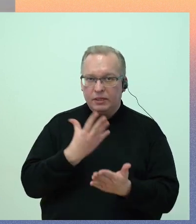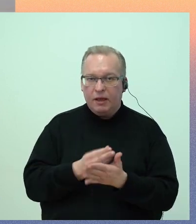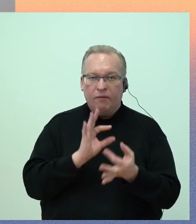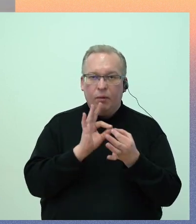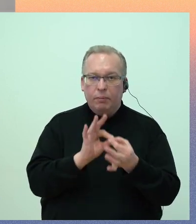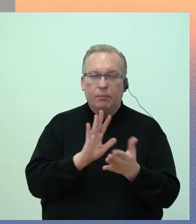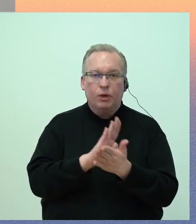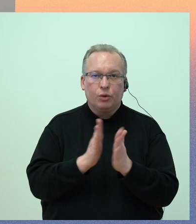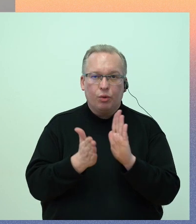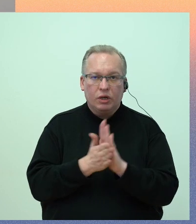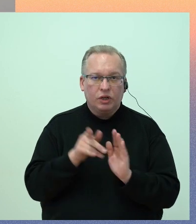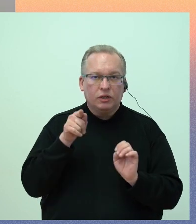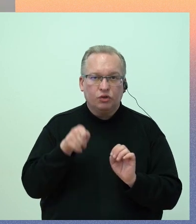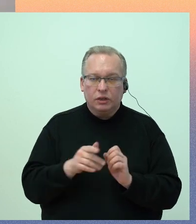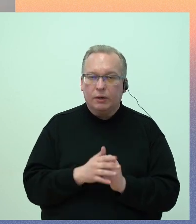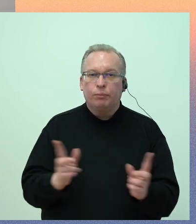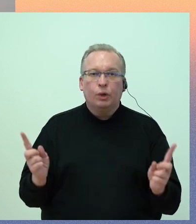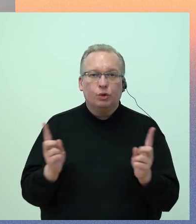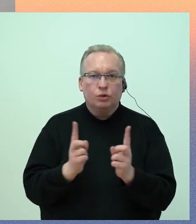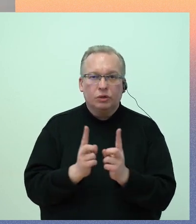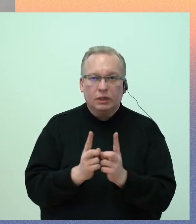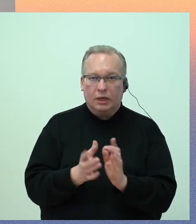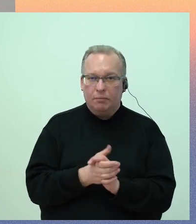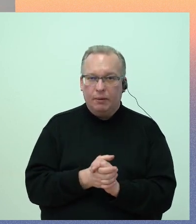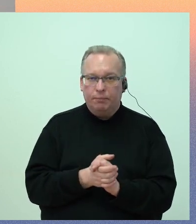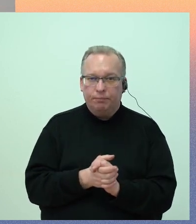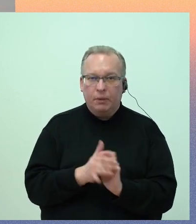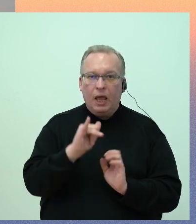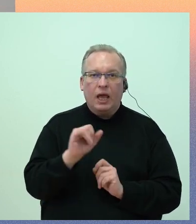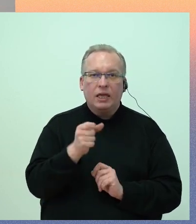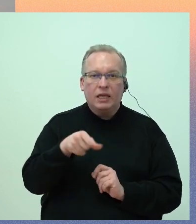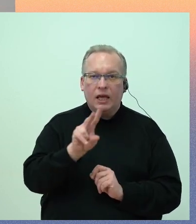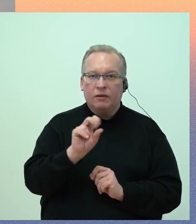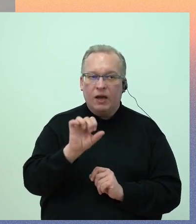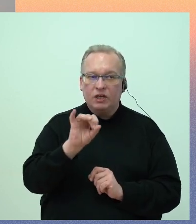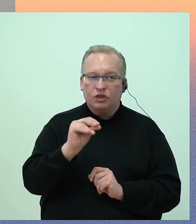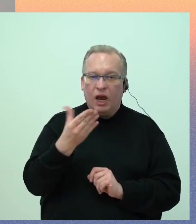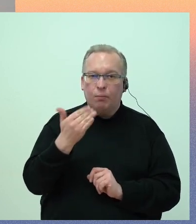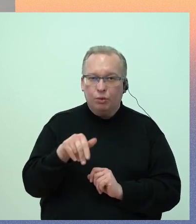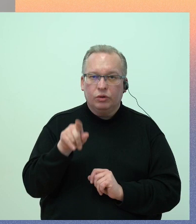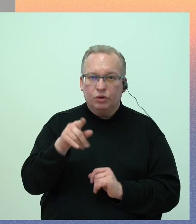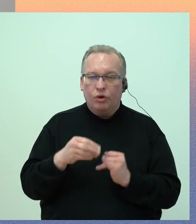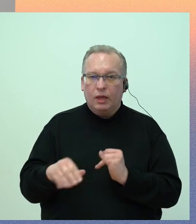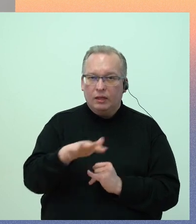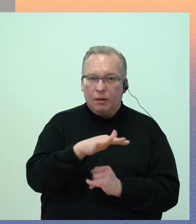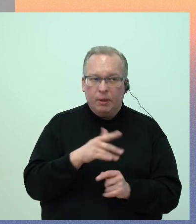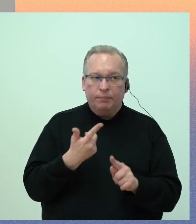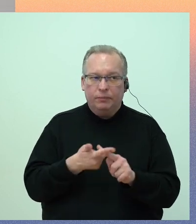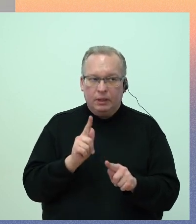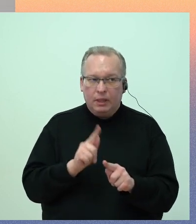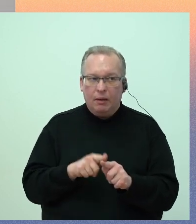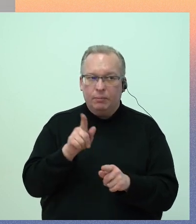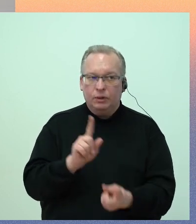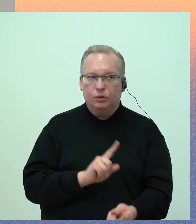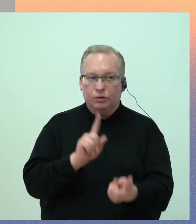bendradarbiavimu, rengiant šį susitikimą su Jadvašemu. Džiaugiamės, kad Jadvašemo teritorijoje